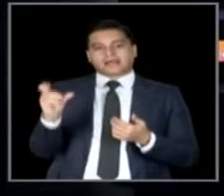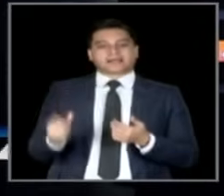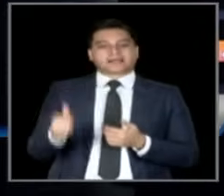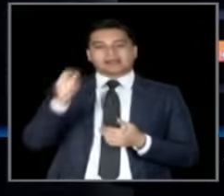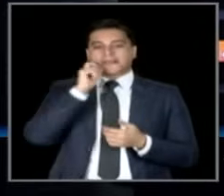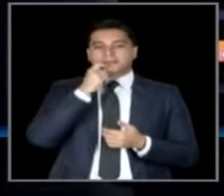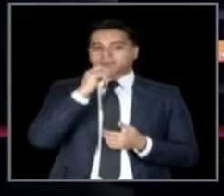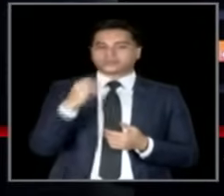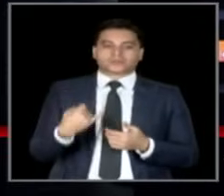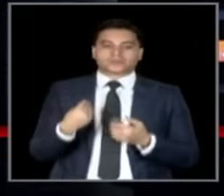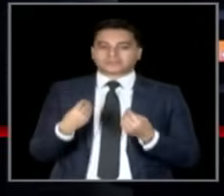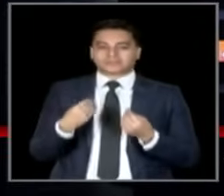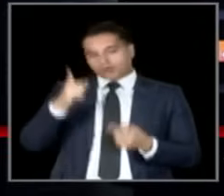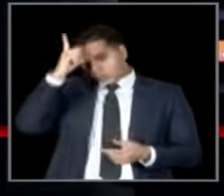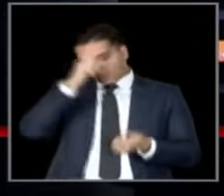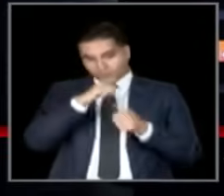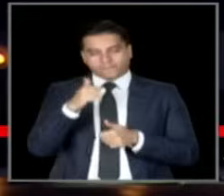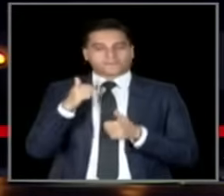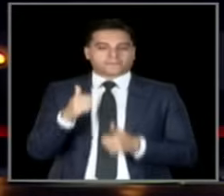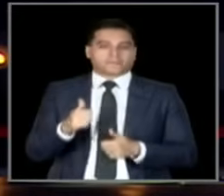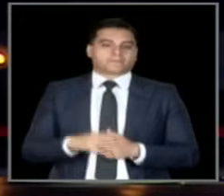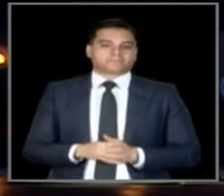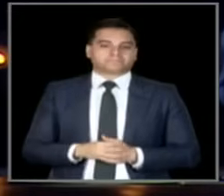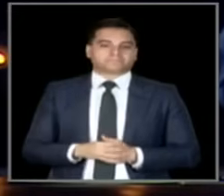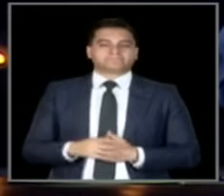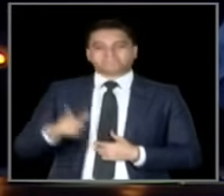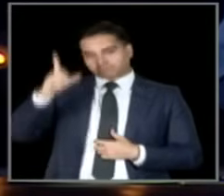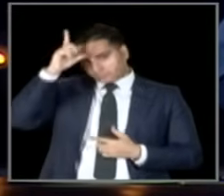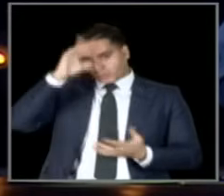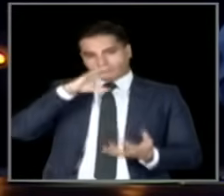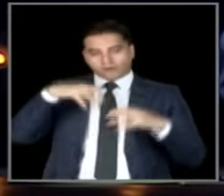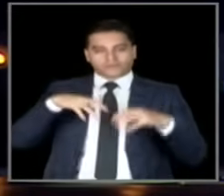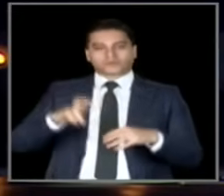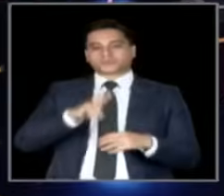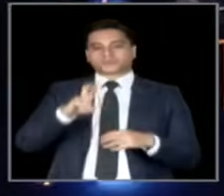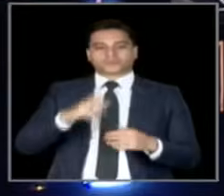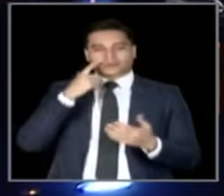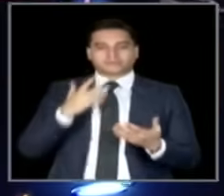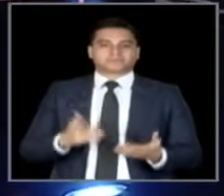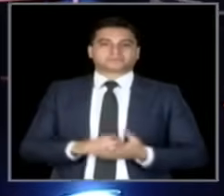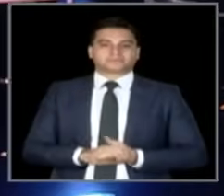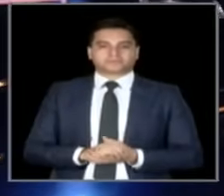شكر؟ علوم ان شاء الله. في العلوم تمام. جغرافيا، والسؤال هو: